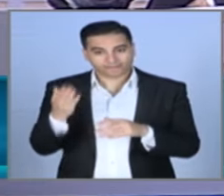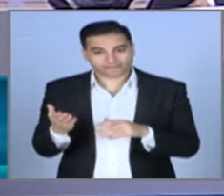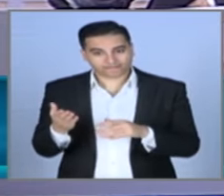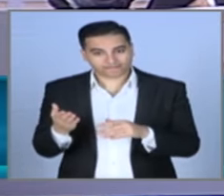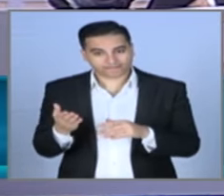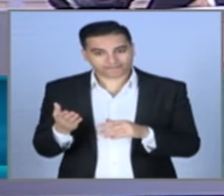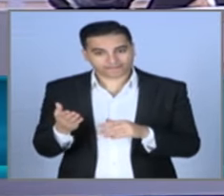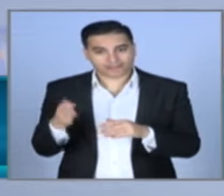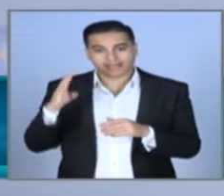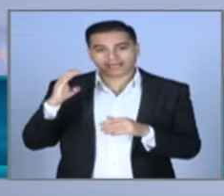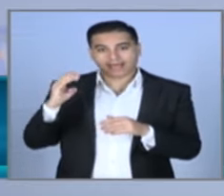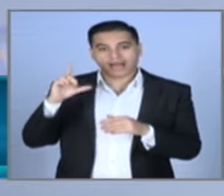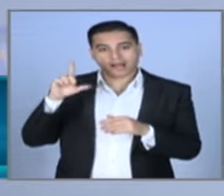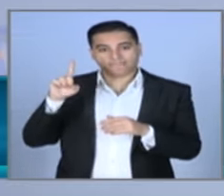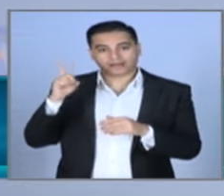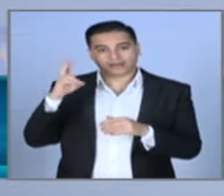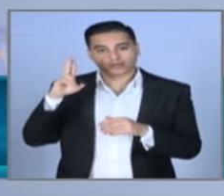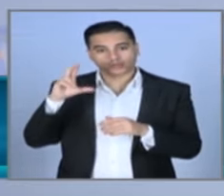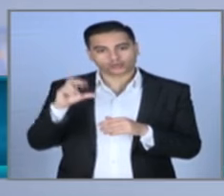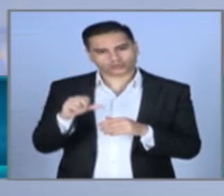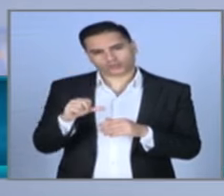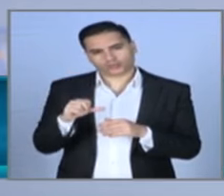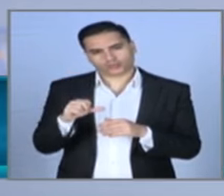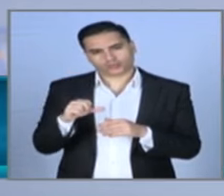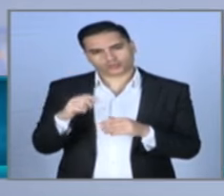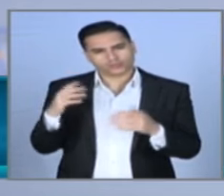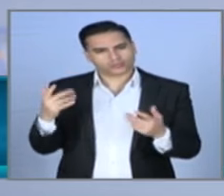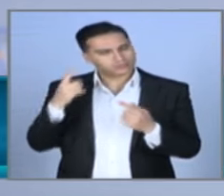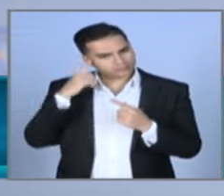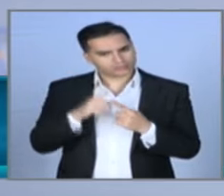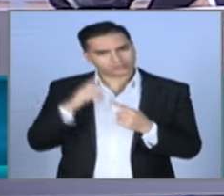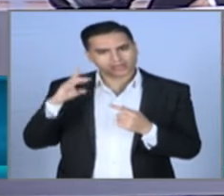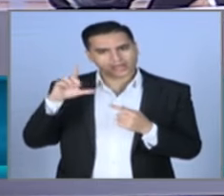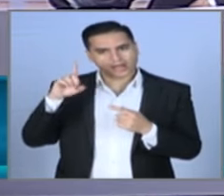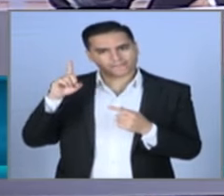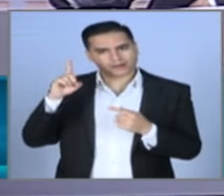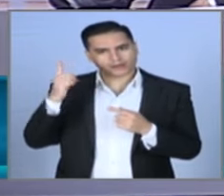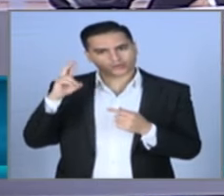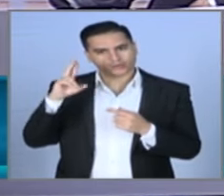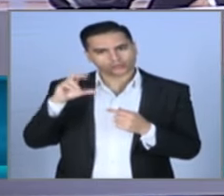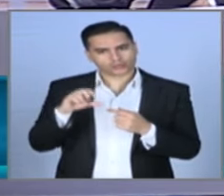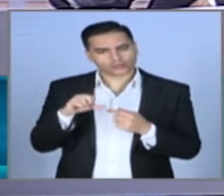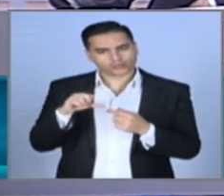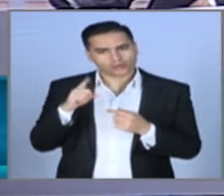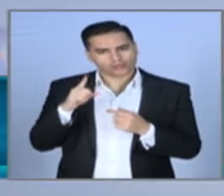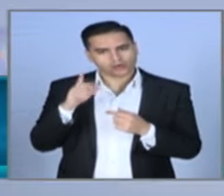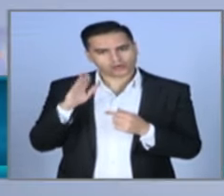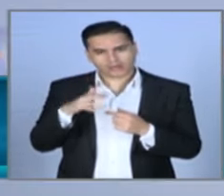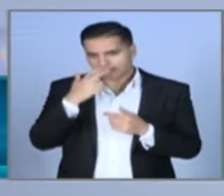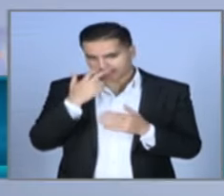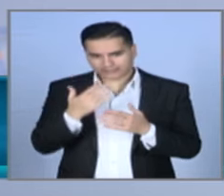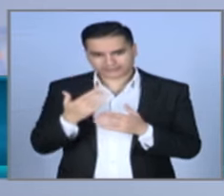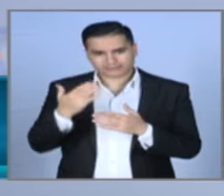إجابتك؟ جيلبرتو. جيلبرتو؟ إيه اللي وداك لجيلبرتو؟ هو كان في الجيل الذهبي.